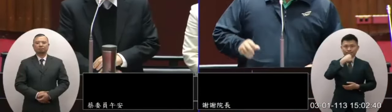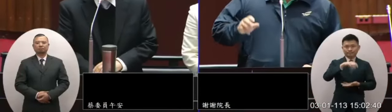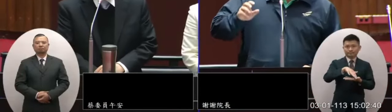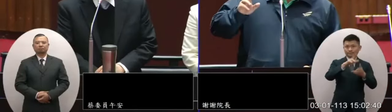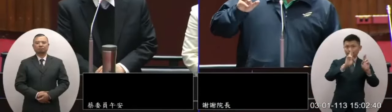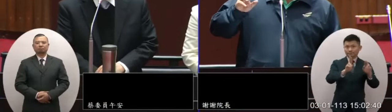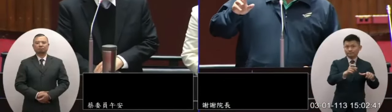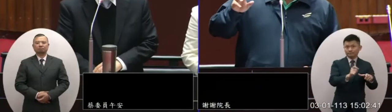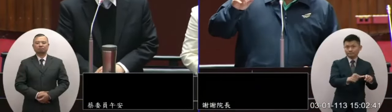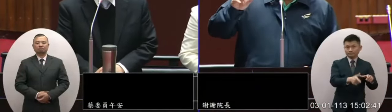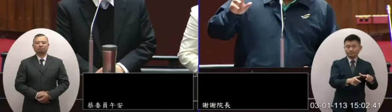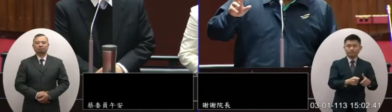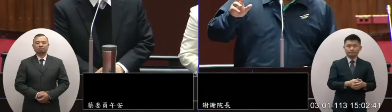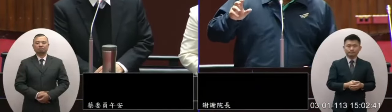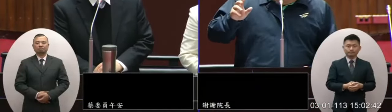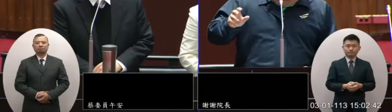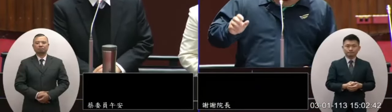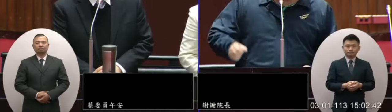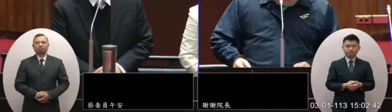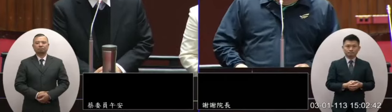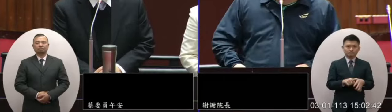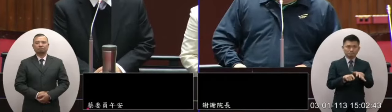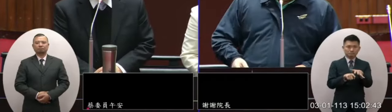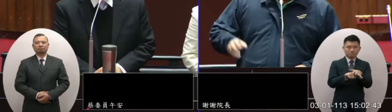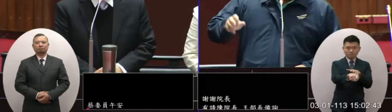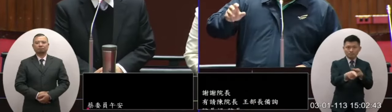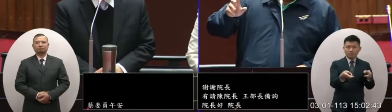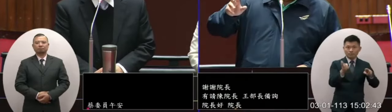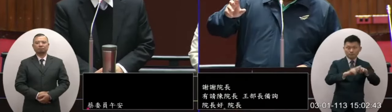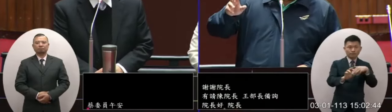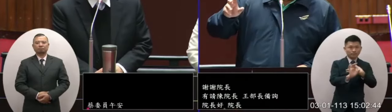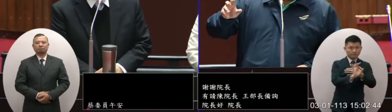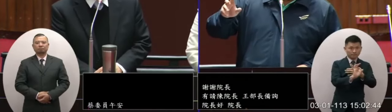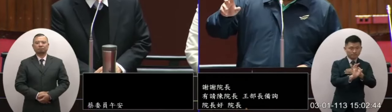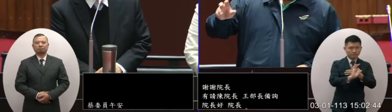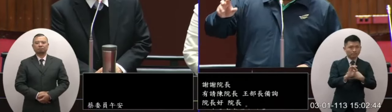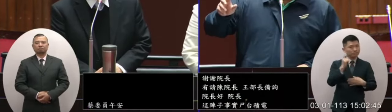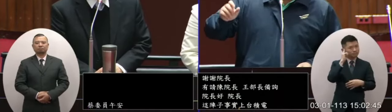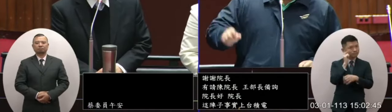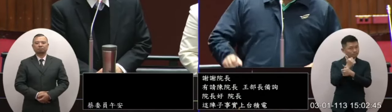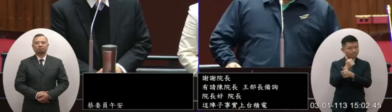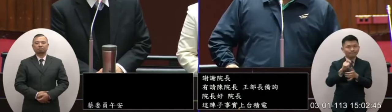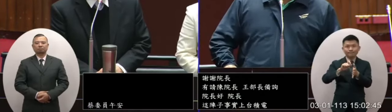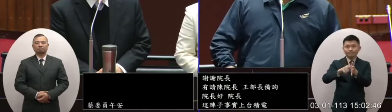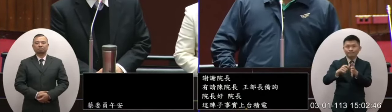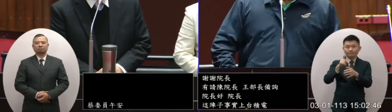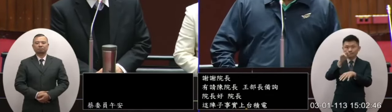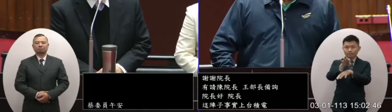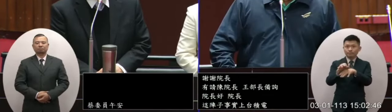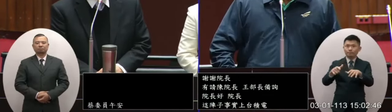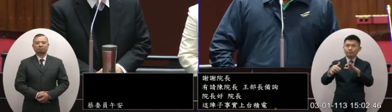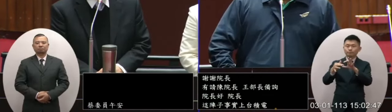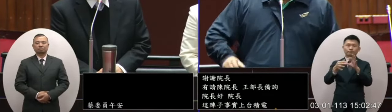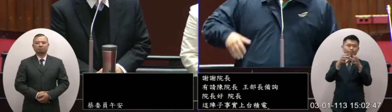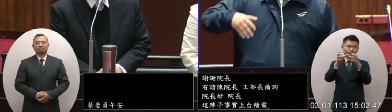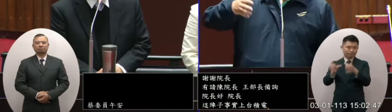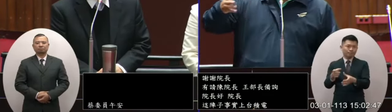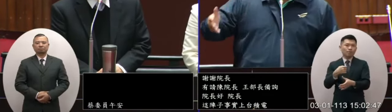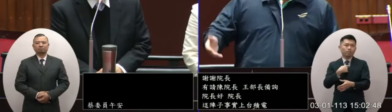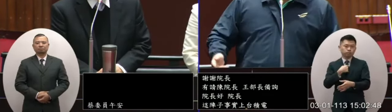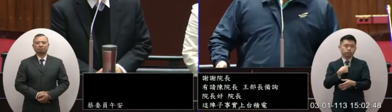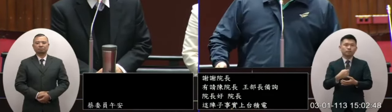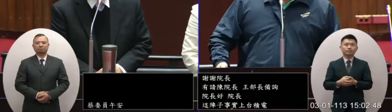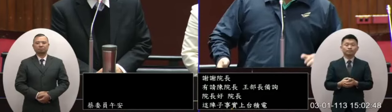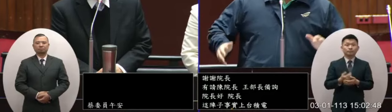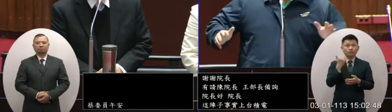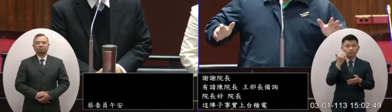电对于所谓他们的先进封测，那要考虑在嘉义科学园区来做一个落脚。那如果以先